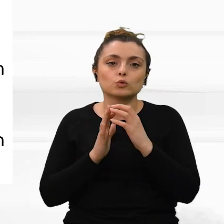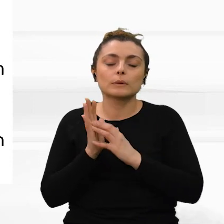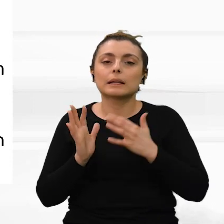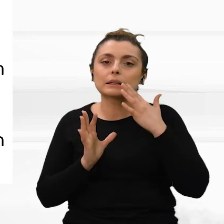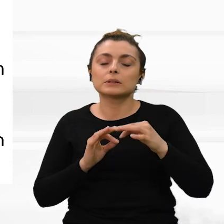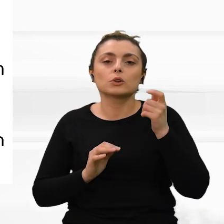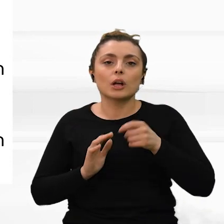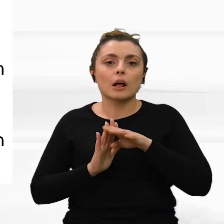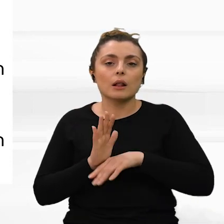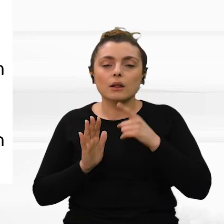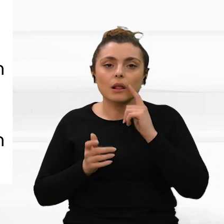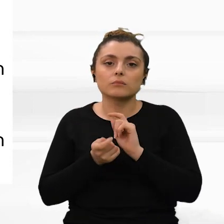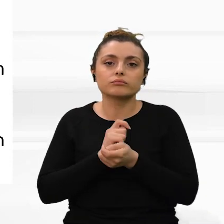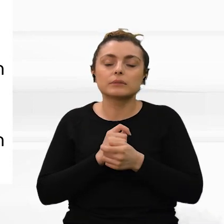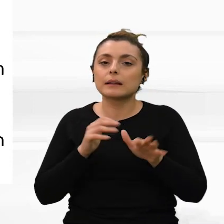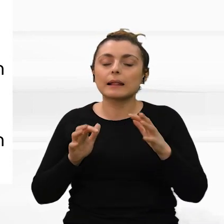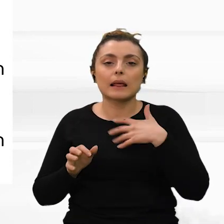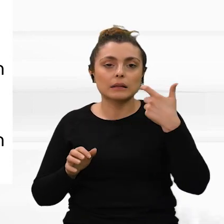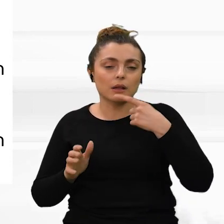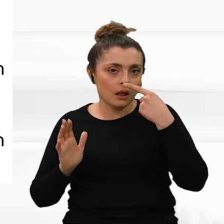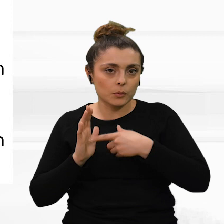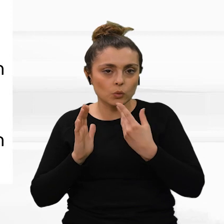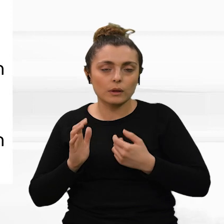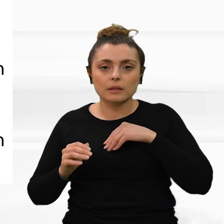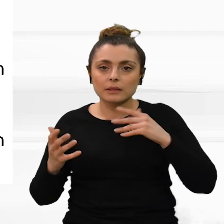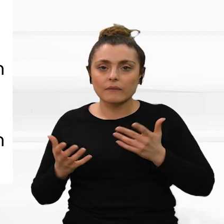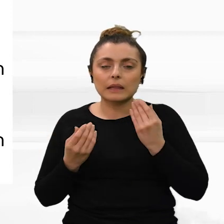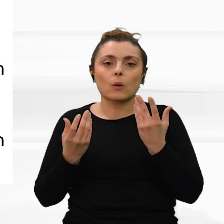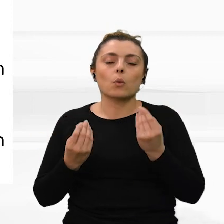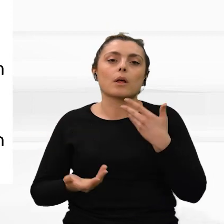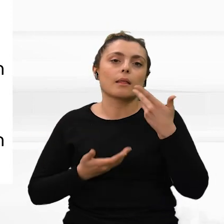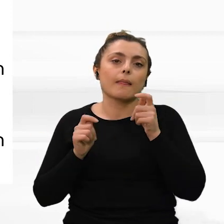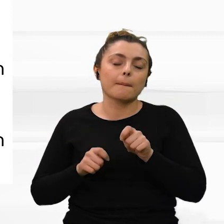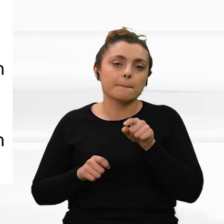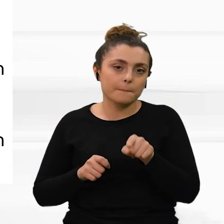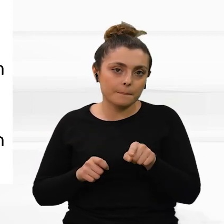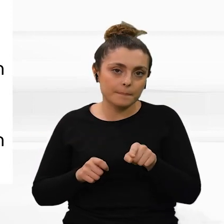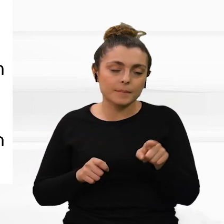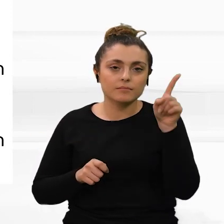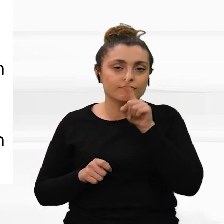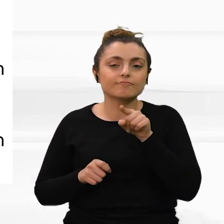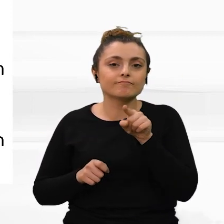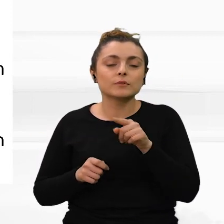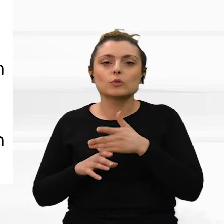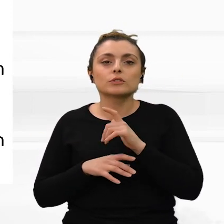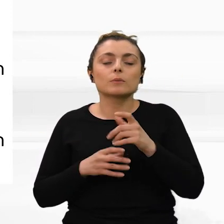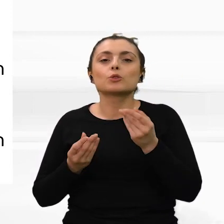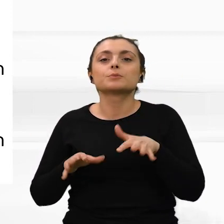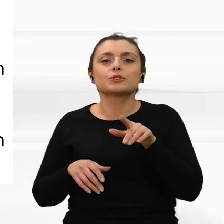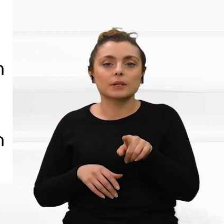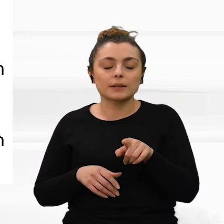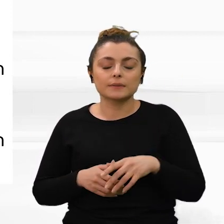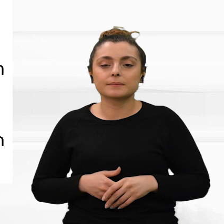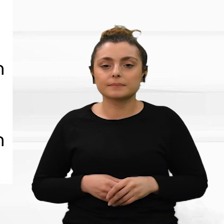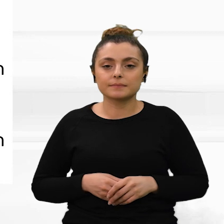parçada insanın koşullarına göre değişen değil kendisi amaç olan davranışın iyi olduğuna vurgu yapılmıştır Dolayısıyla doğru cevap